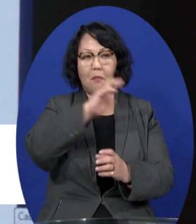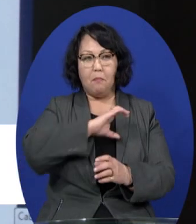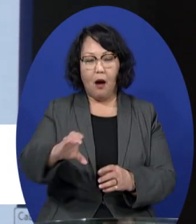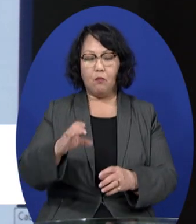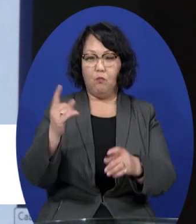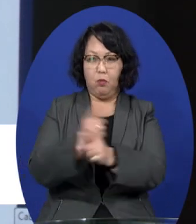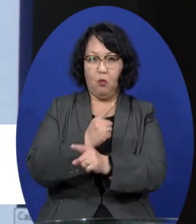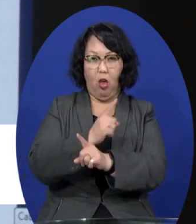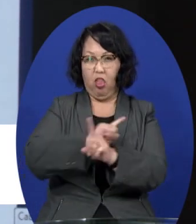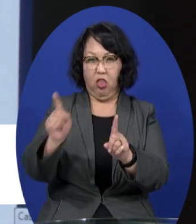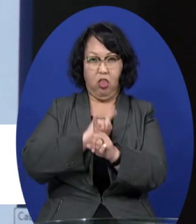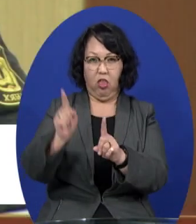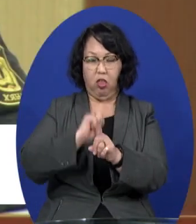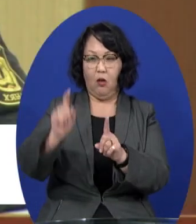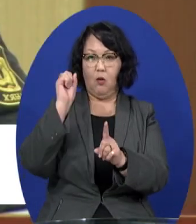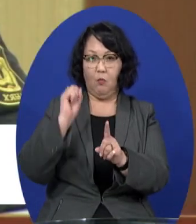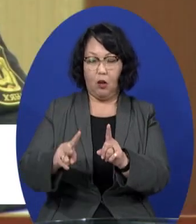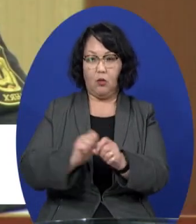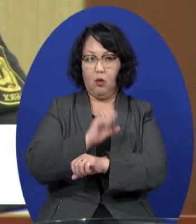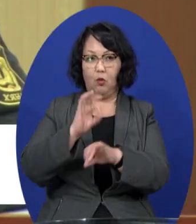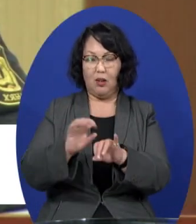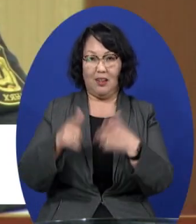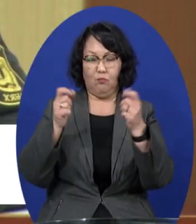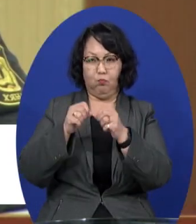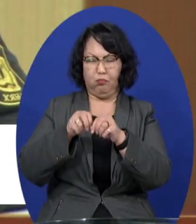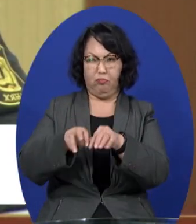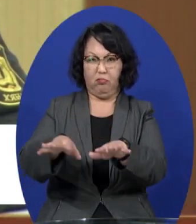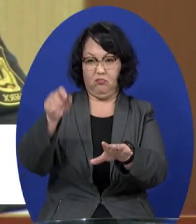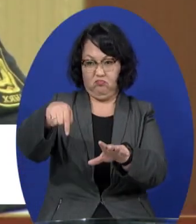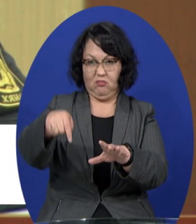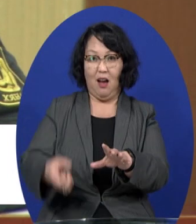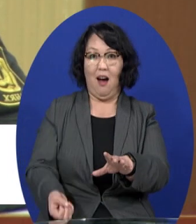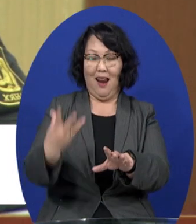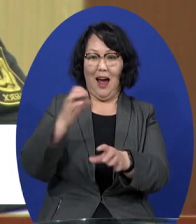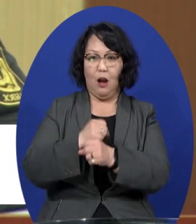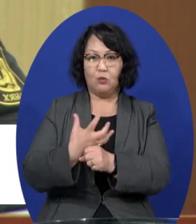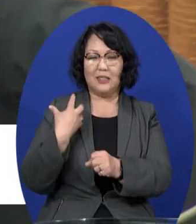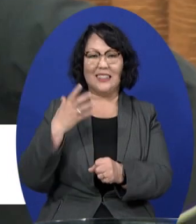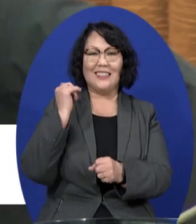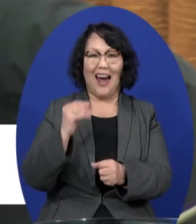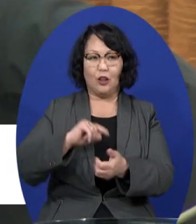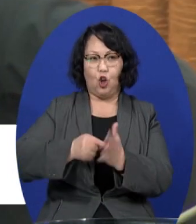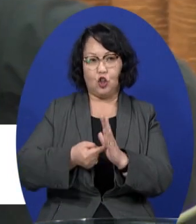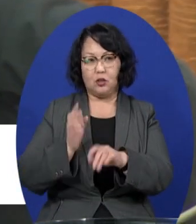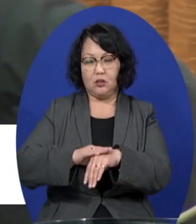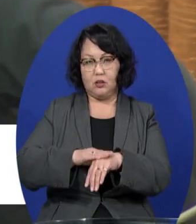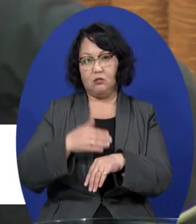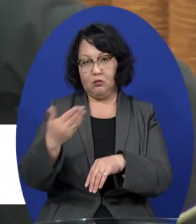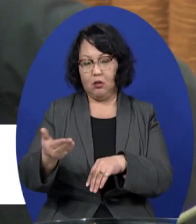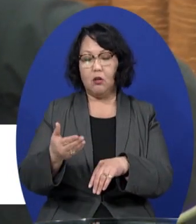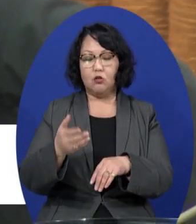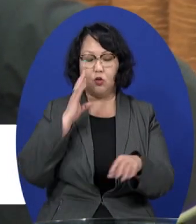байдлаас хамаарч цар тахлын эрсдэл үүссэн нөхцөлд хариуцлага тооцох зохицуултуудыг хийсэн гэдгийг нийслэлийн мэрэгжлийн